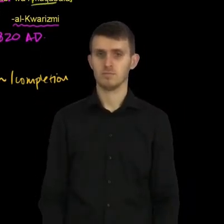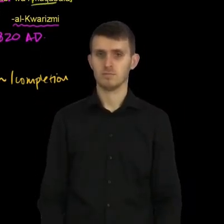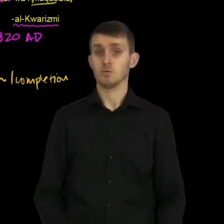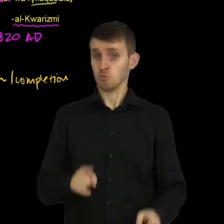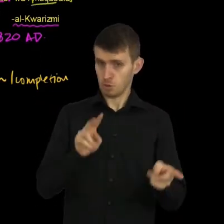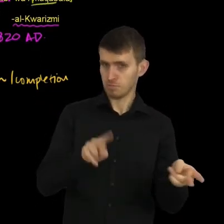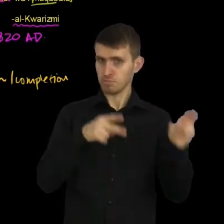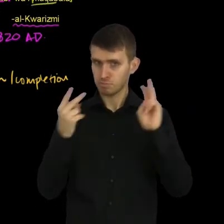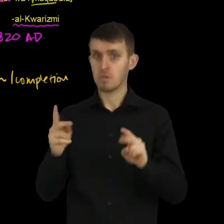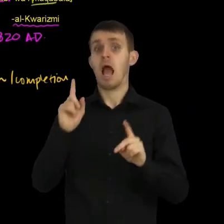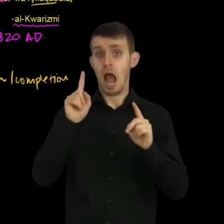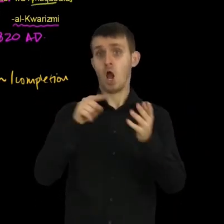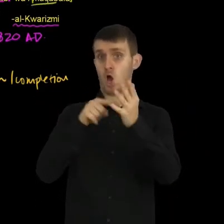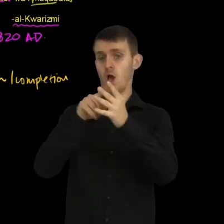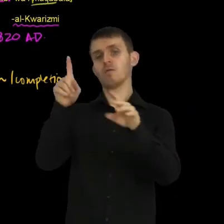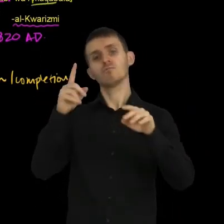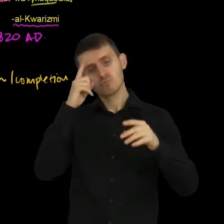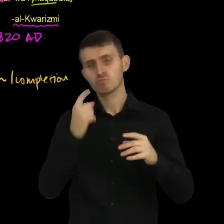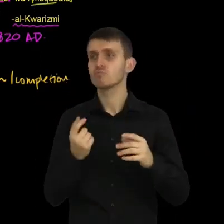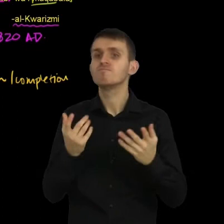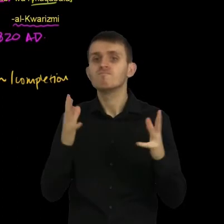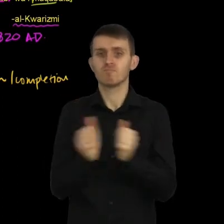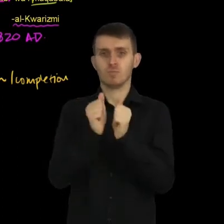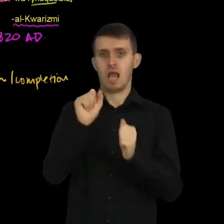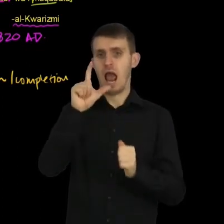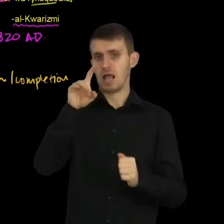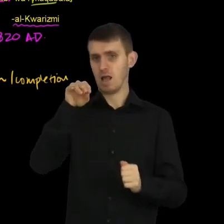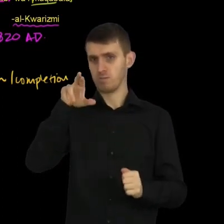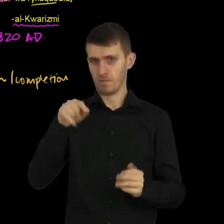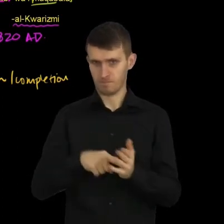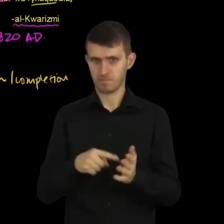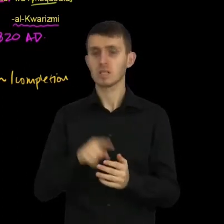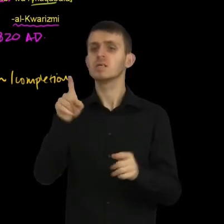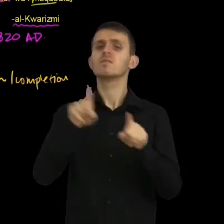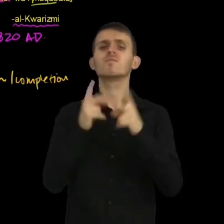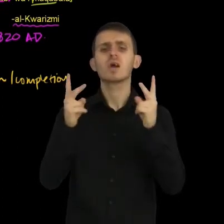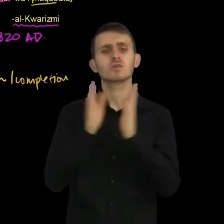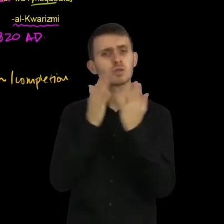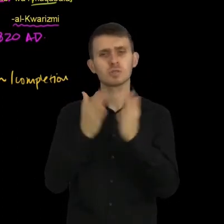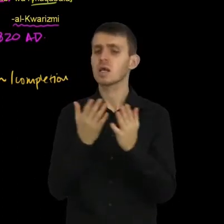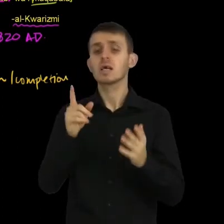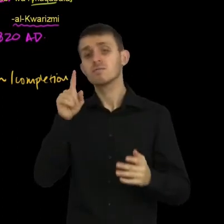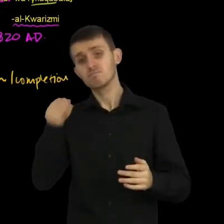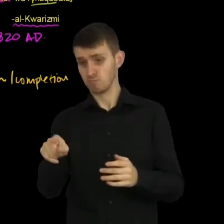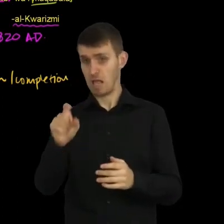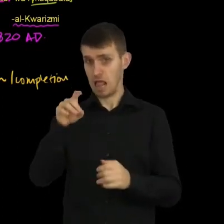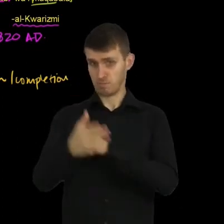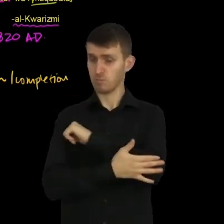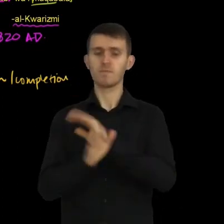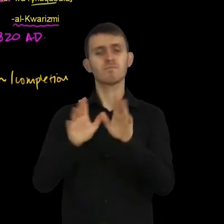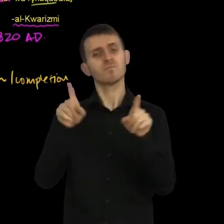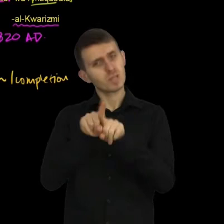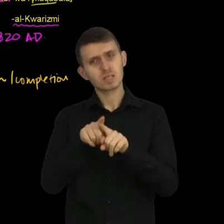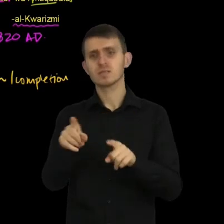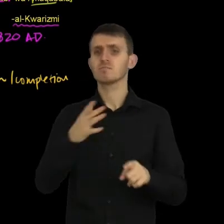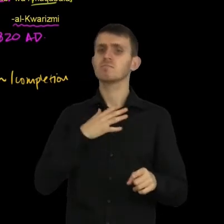z użyciem uzupełniania i równoważenia dowolne tłumaczenie ale skąd wzięła się algebra to bardzo ważne księga